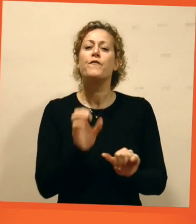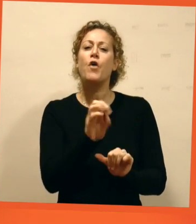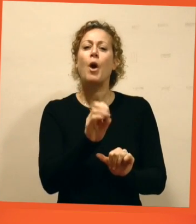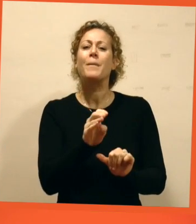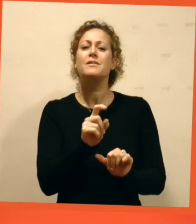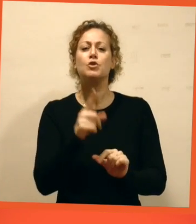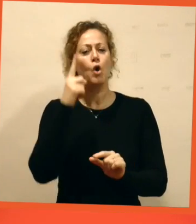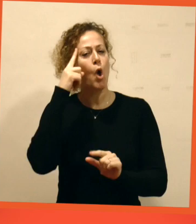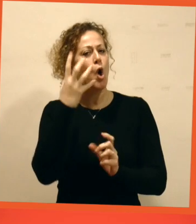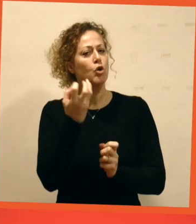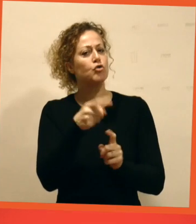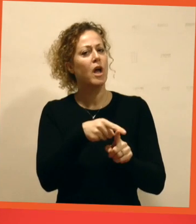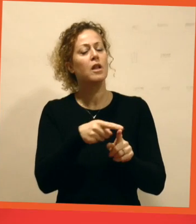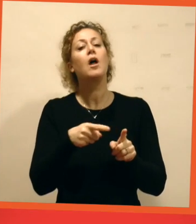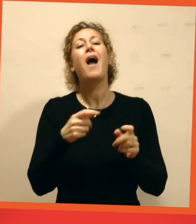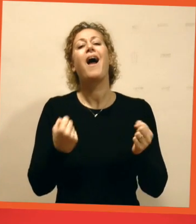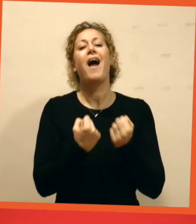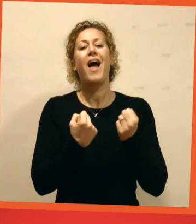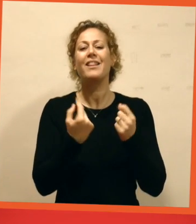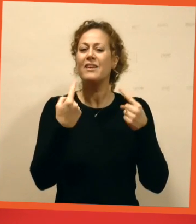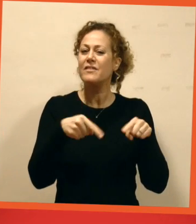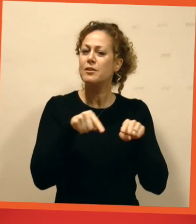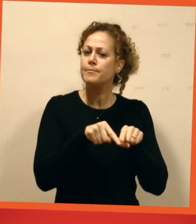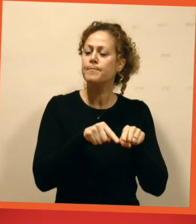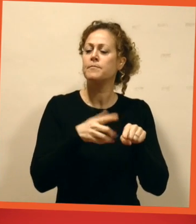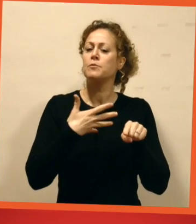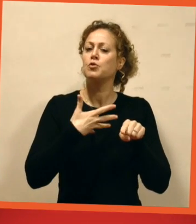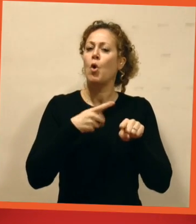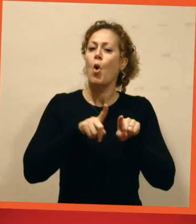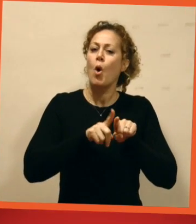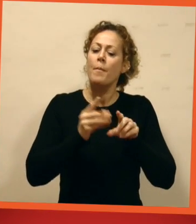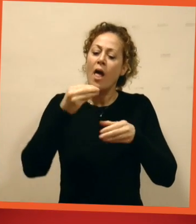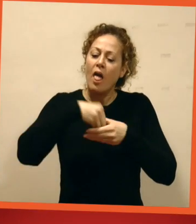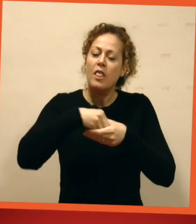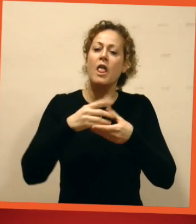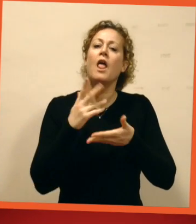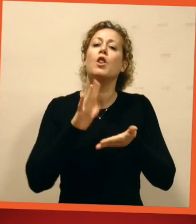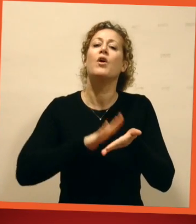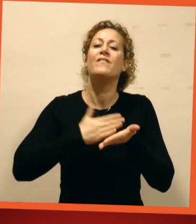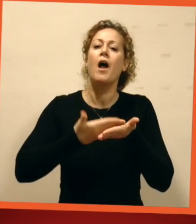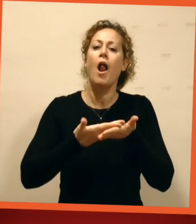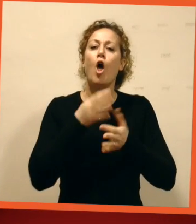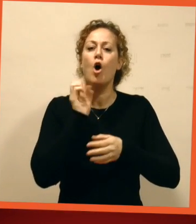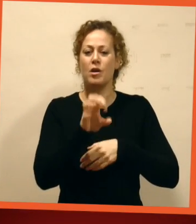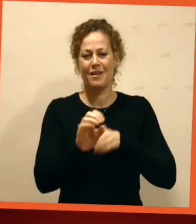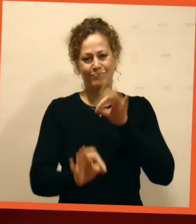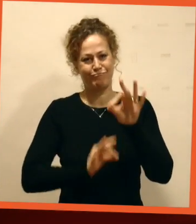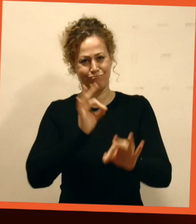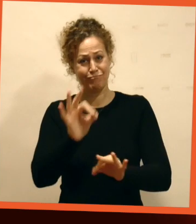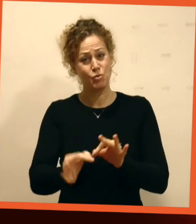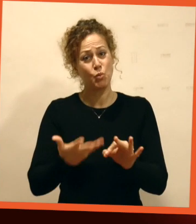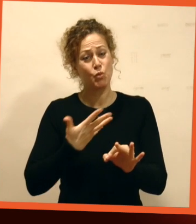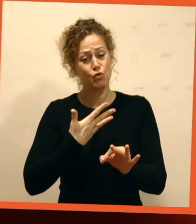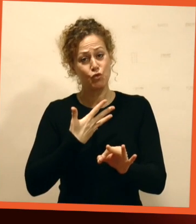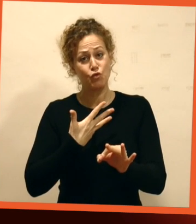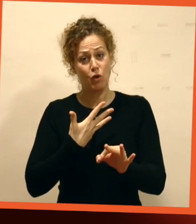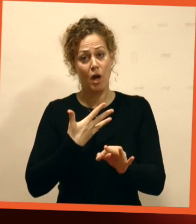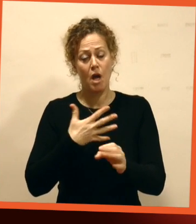proponete, le attività che proponete, hanno intrinsecamente dei valori educativi e dei valori